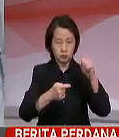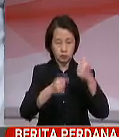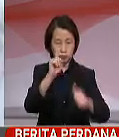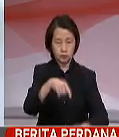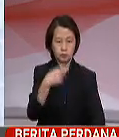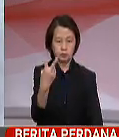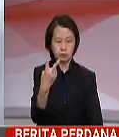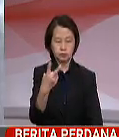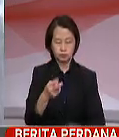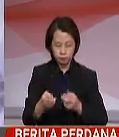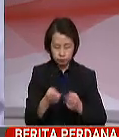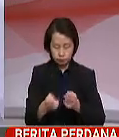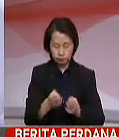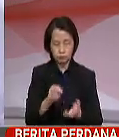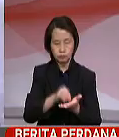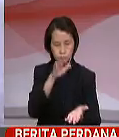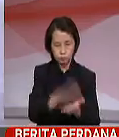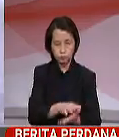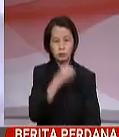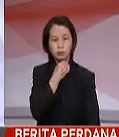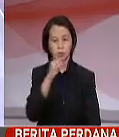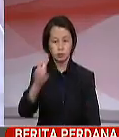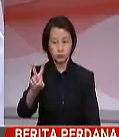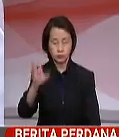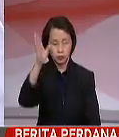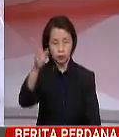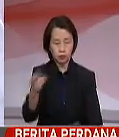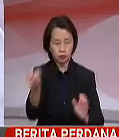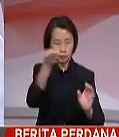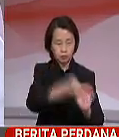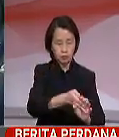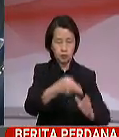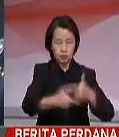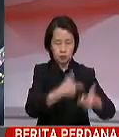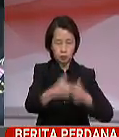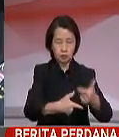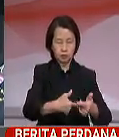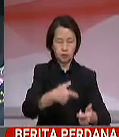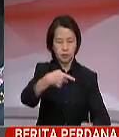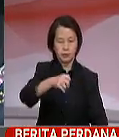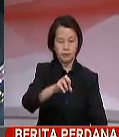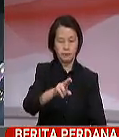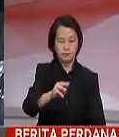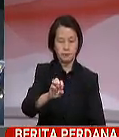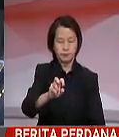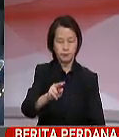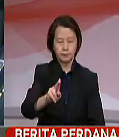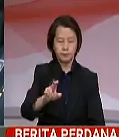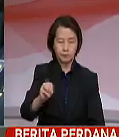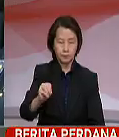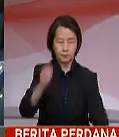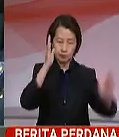Februari. Pengurusan juga mengesahkan Perak 2 akan menyertai Liga Premier Malaysia pada musim ini.